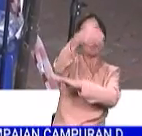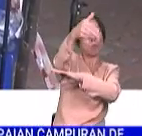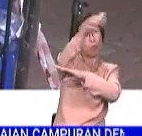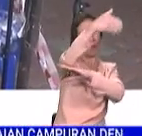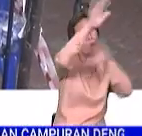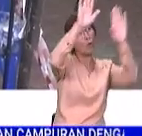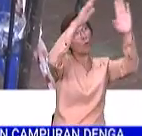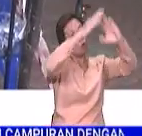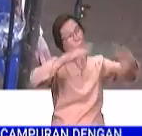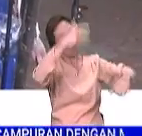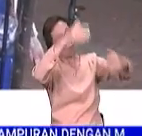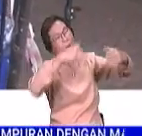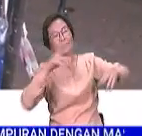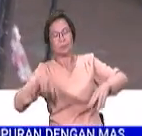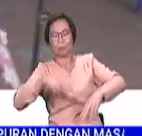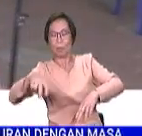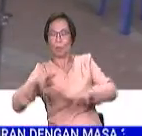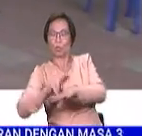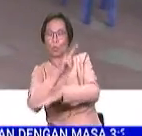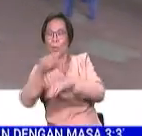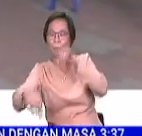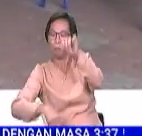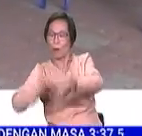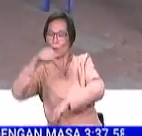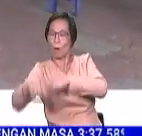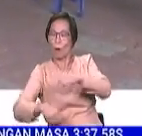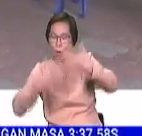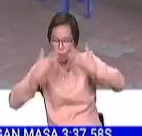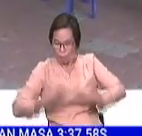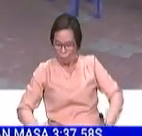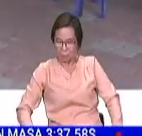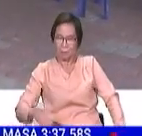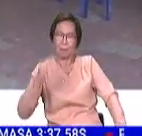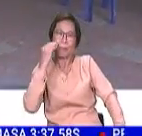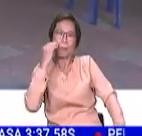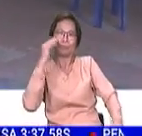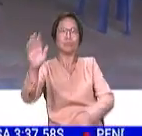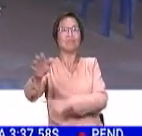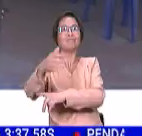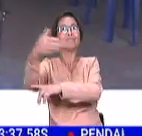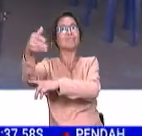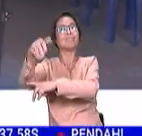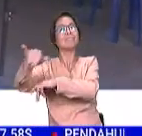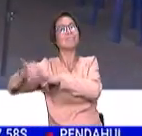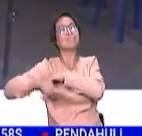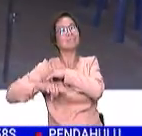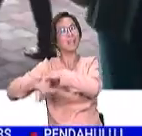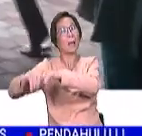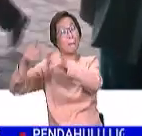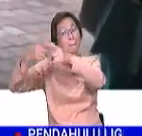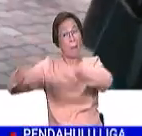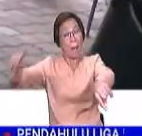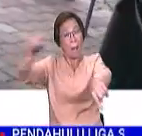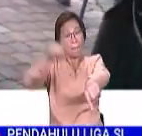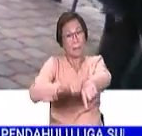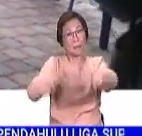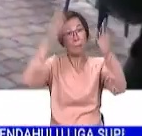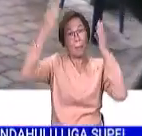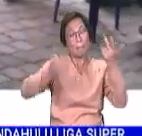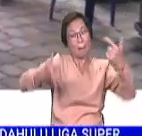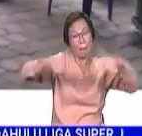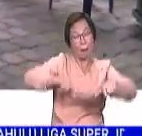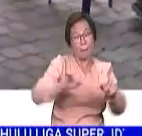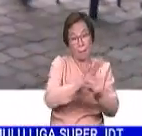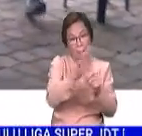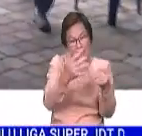setelah menjelajah menggunakan Basikal dengan berbusana Melayu jalur Gemilang namun berbezel ketika negara